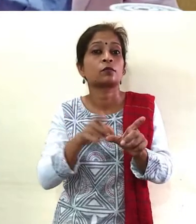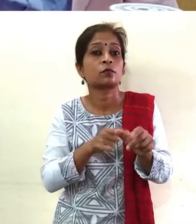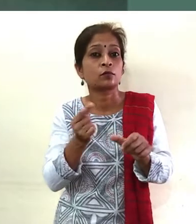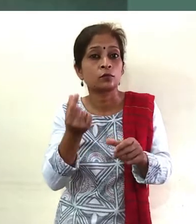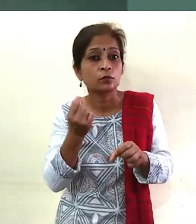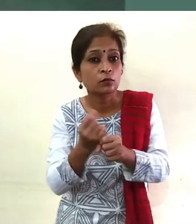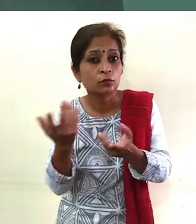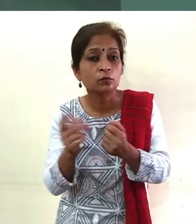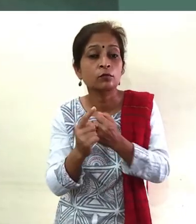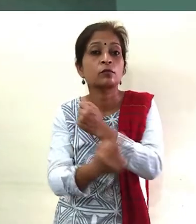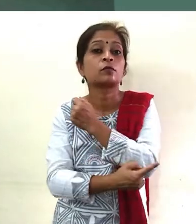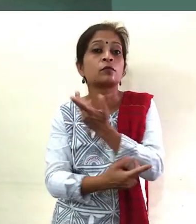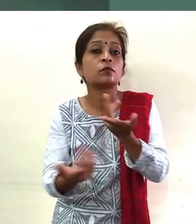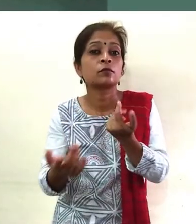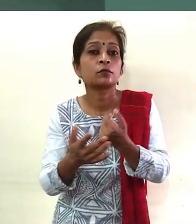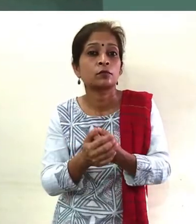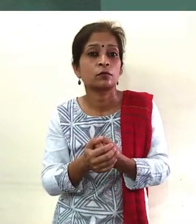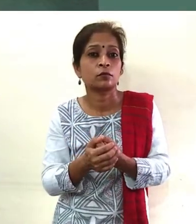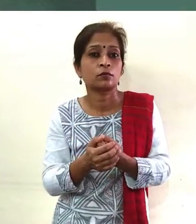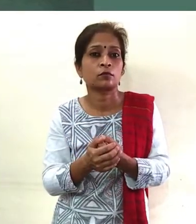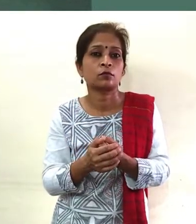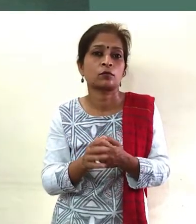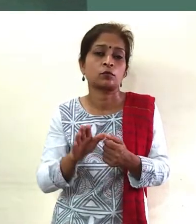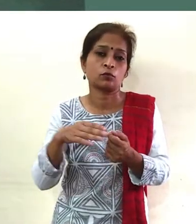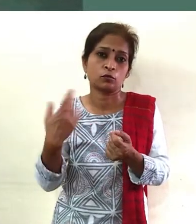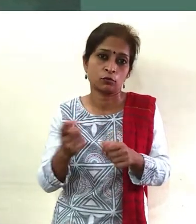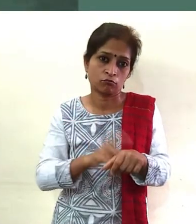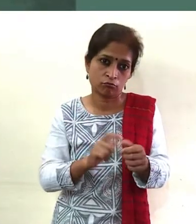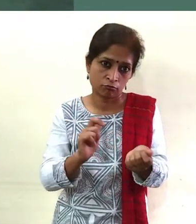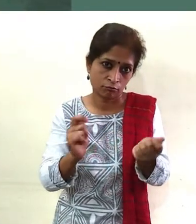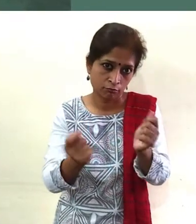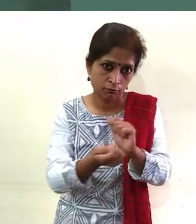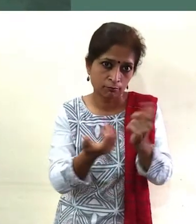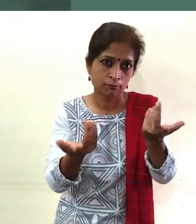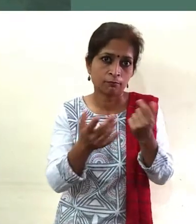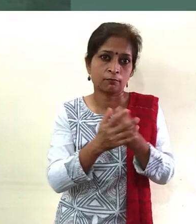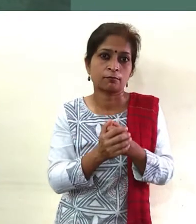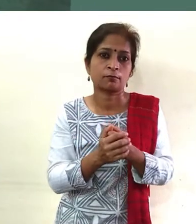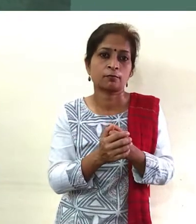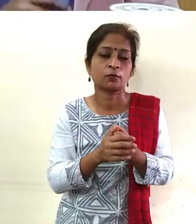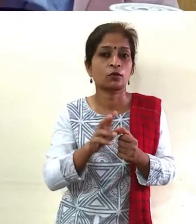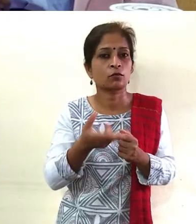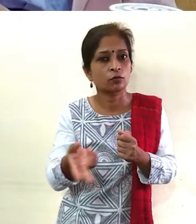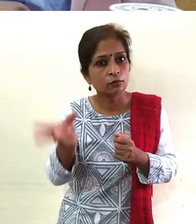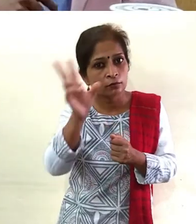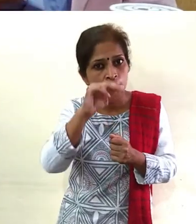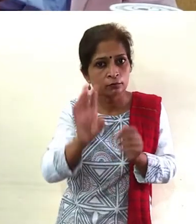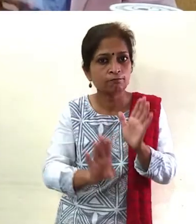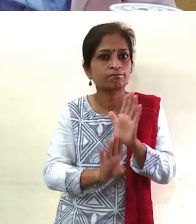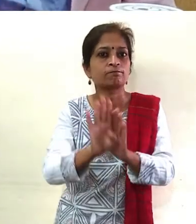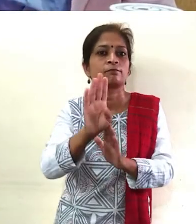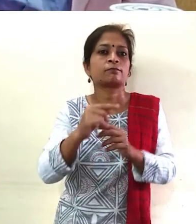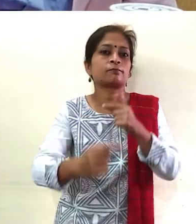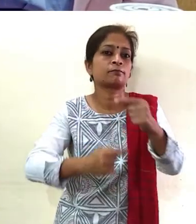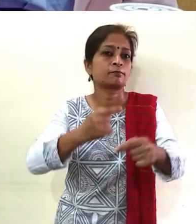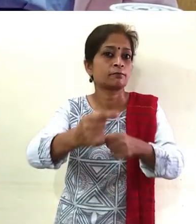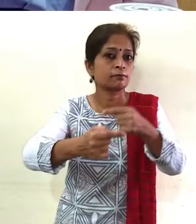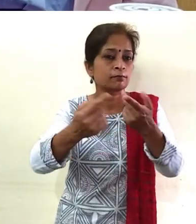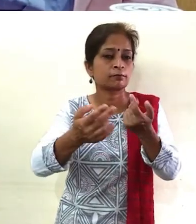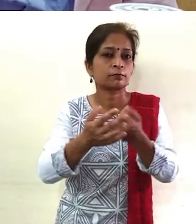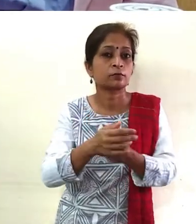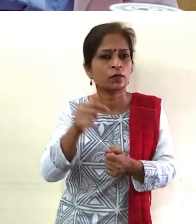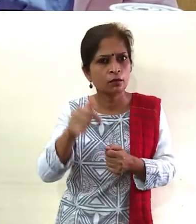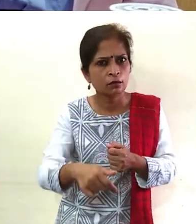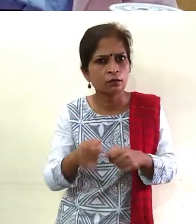की आखिरी अवतार। फिर उसके बाद समय पलटेगा और फिर वही विकास क्रम चलेगा।